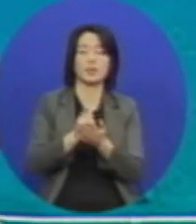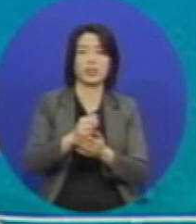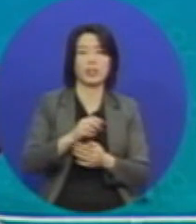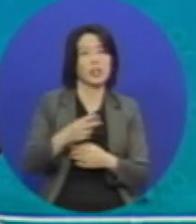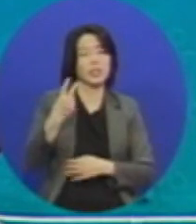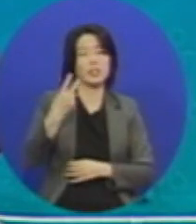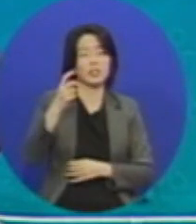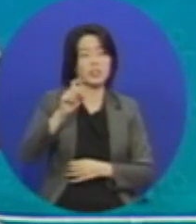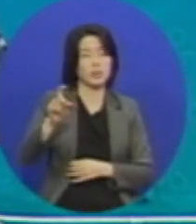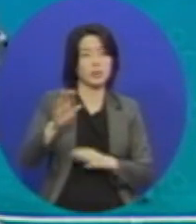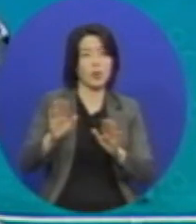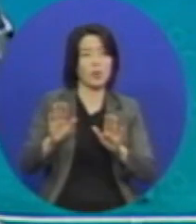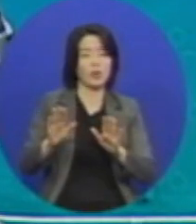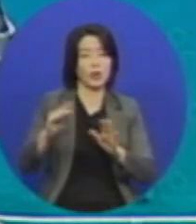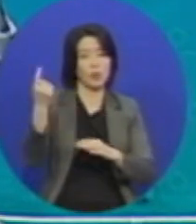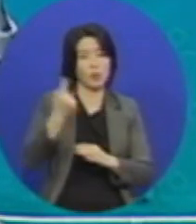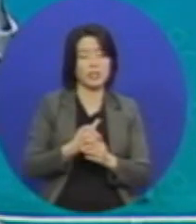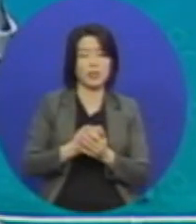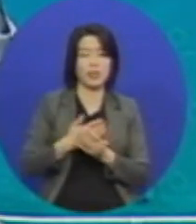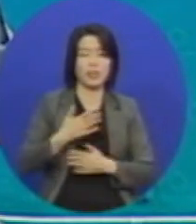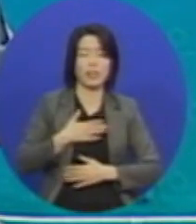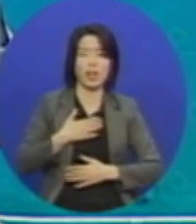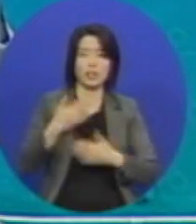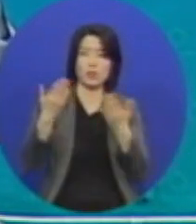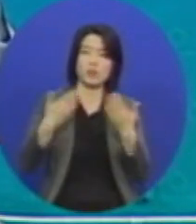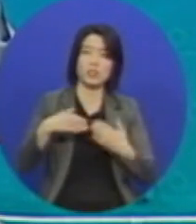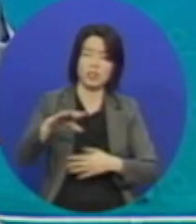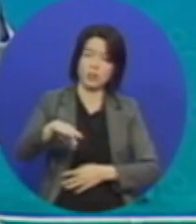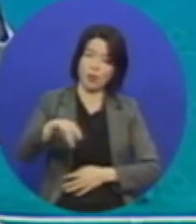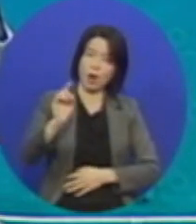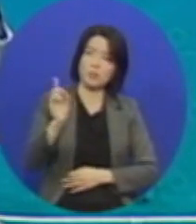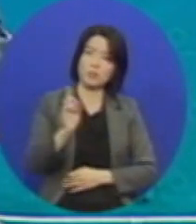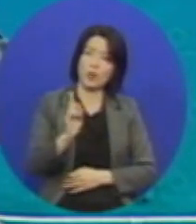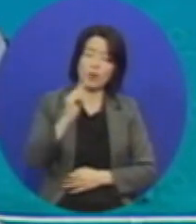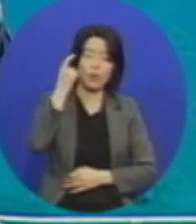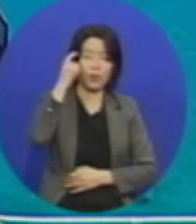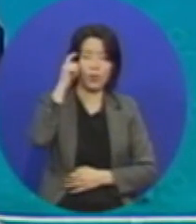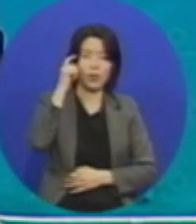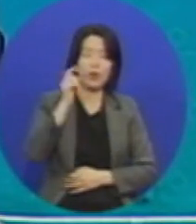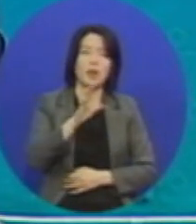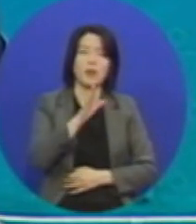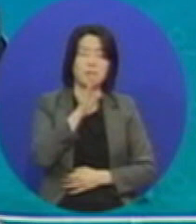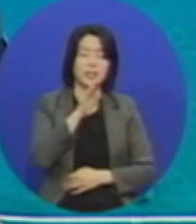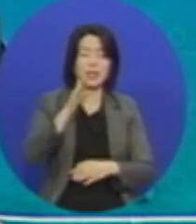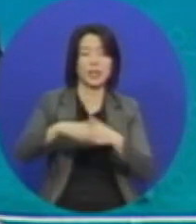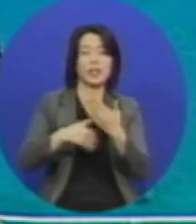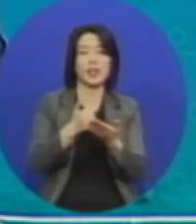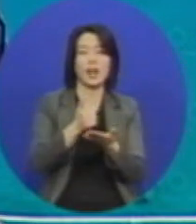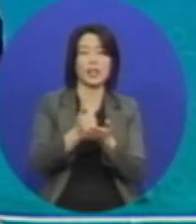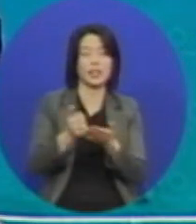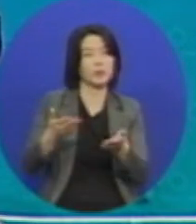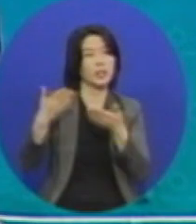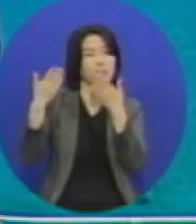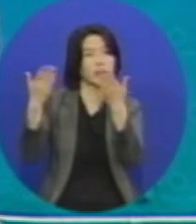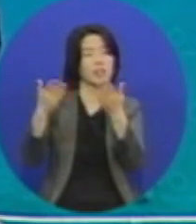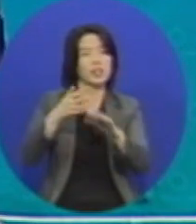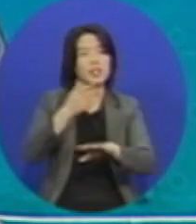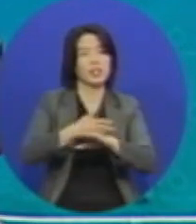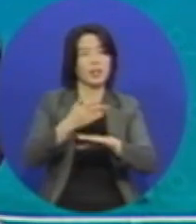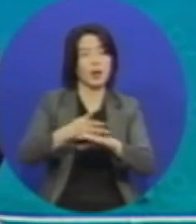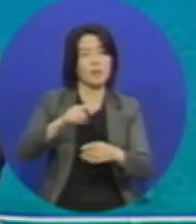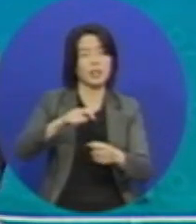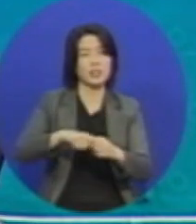올해 들어와서 날개 주신 저것들은 무엇인가 빠 땅에 하나님께 올려 드릴 감사의